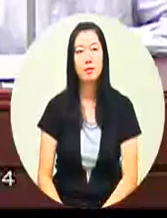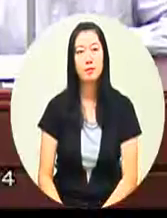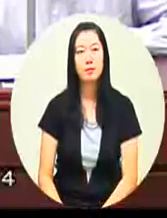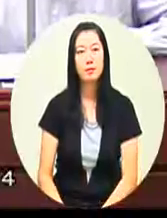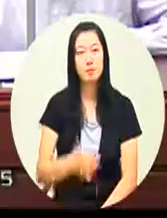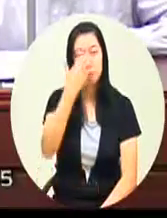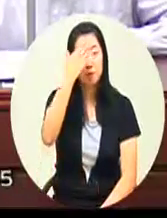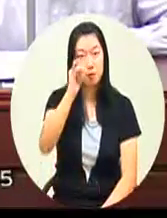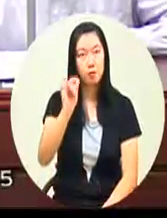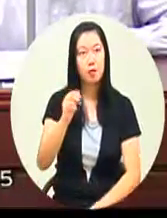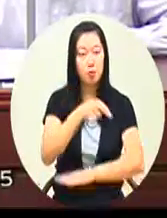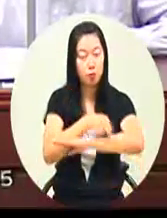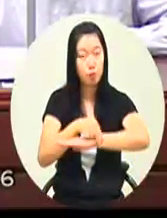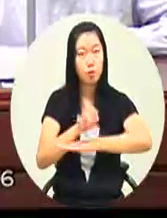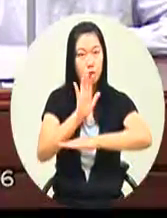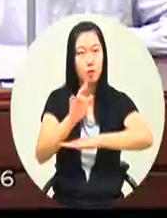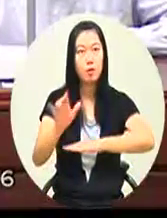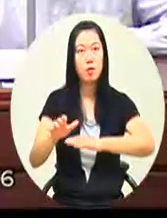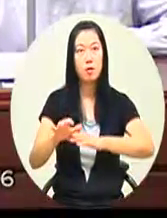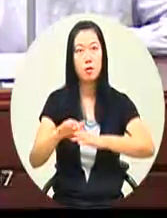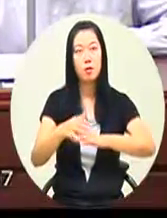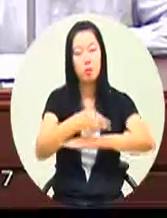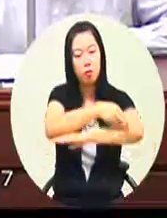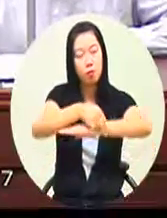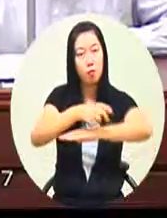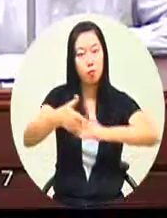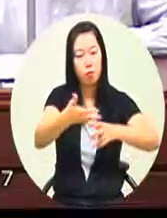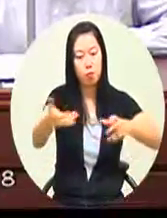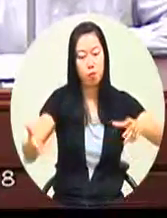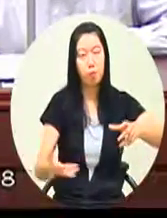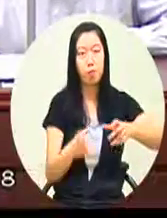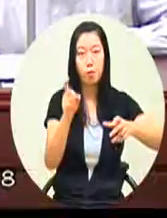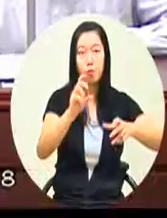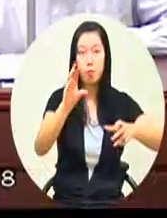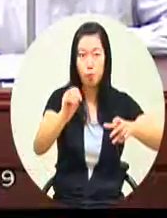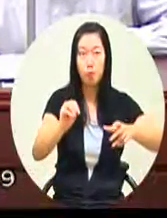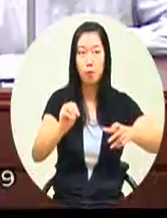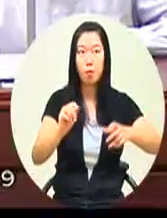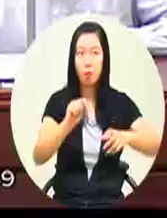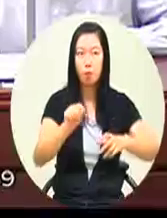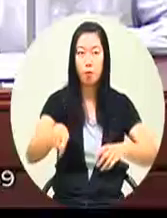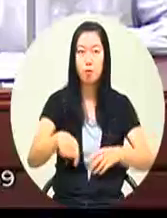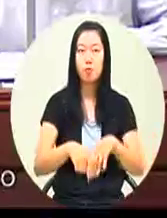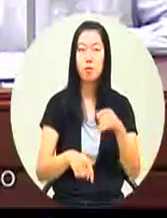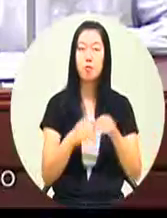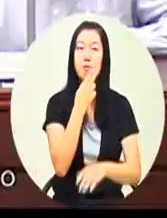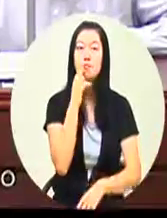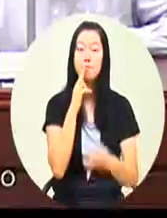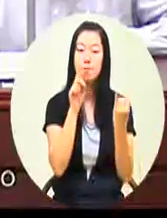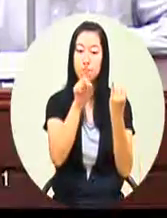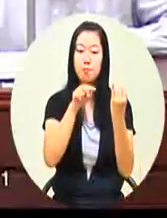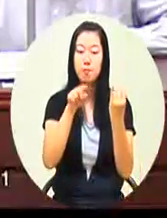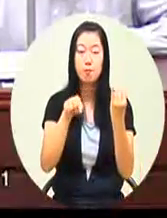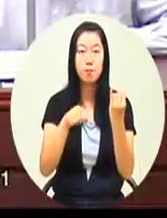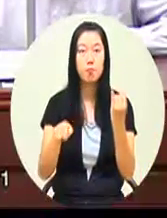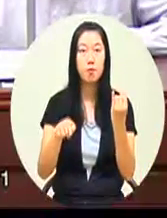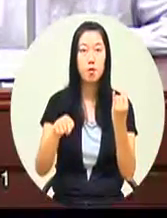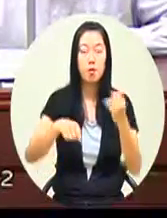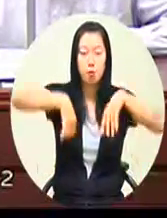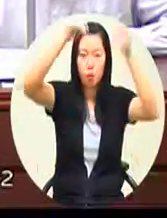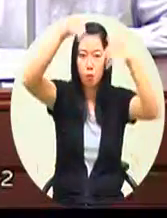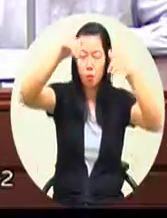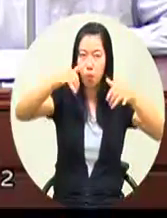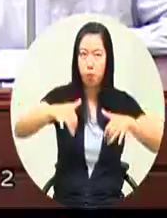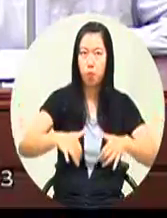好有设计到说那个设计的容量要到10万吨。我们这次梅基台风那一天晚上下了时雨